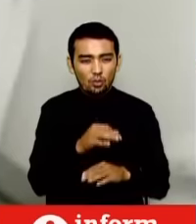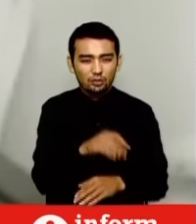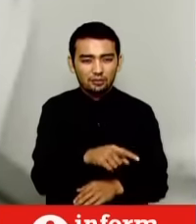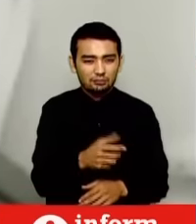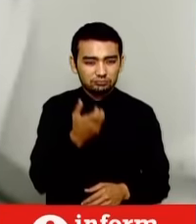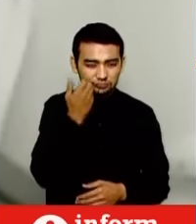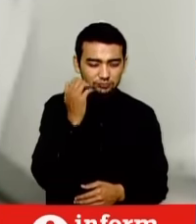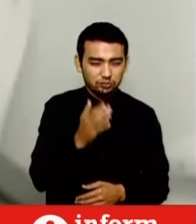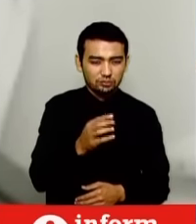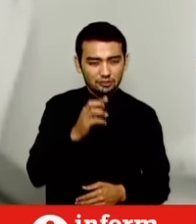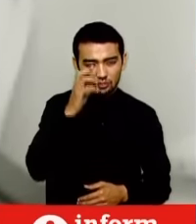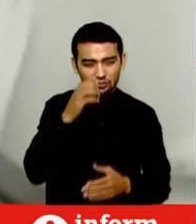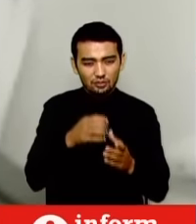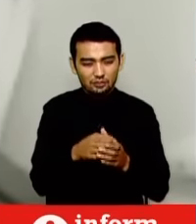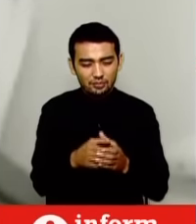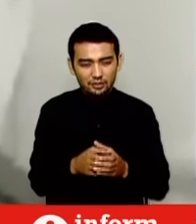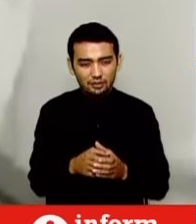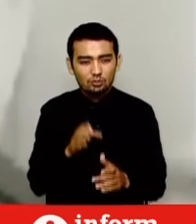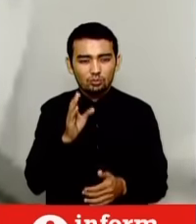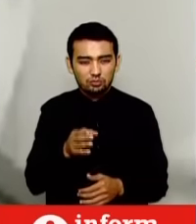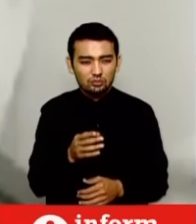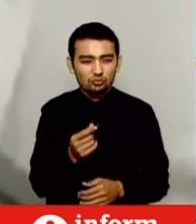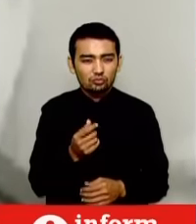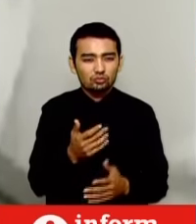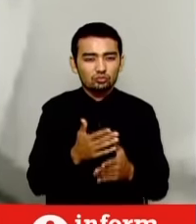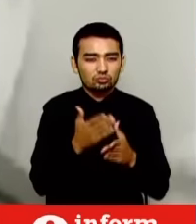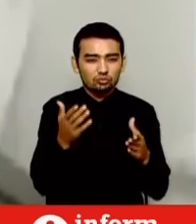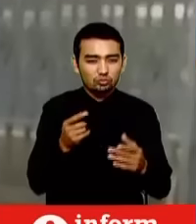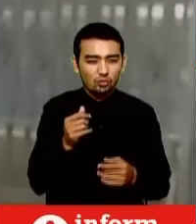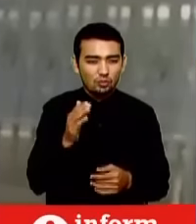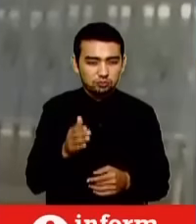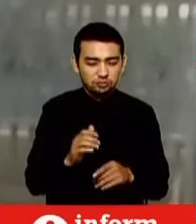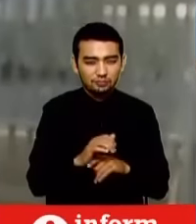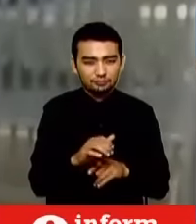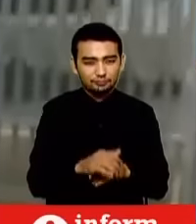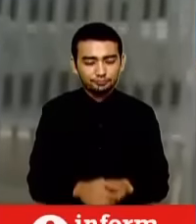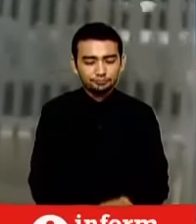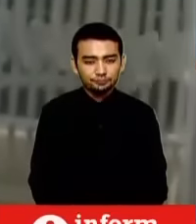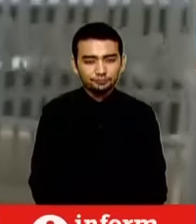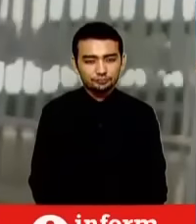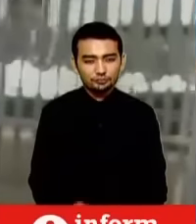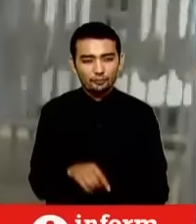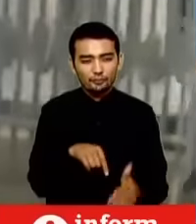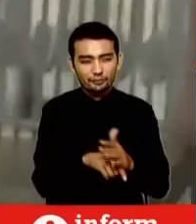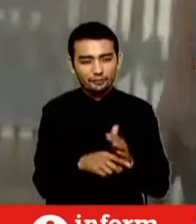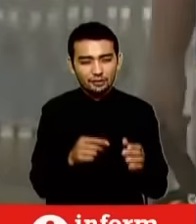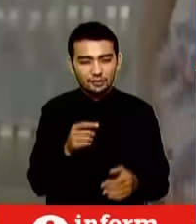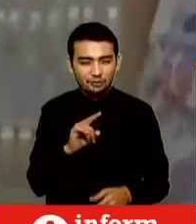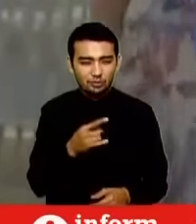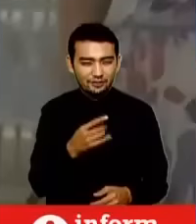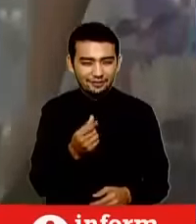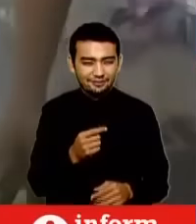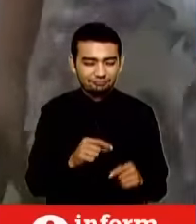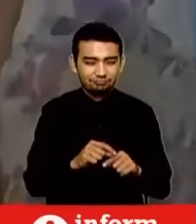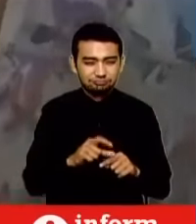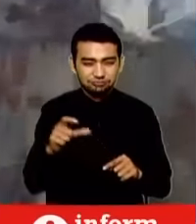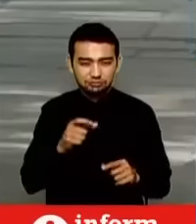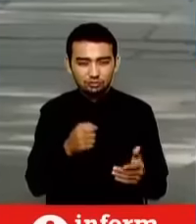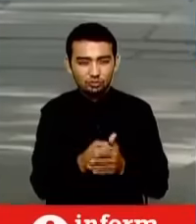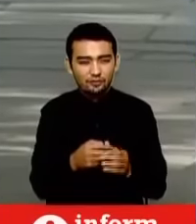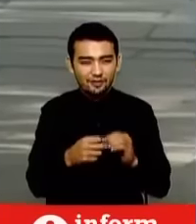госкомпании будет зависеть, насколько больше средств будет поступать. Прогнозируемая сумма накоплений ребенка до 18 лет